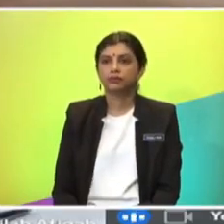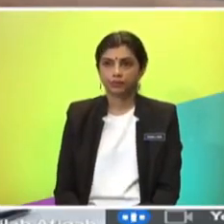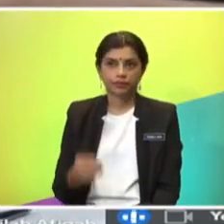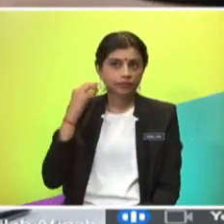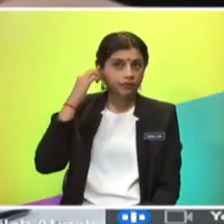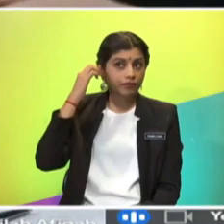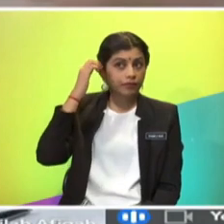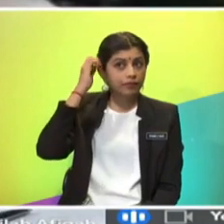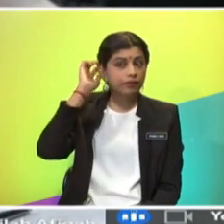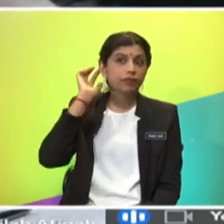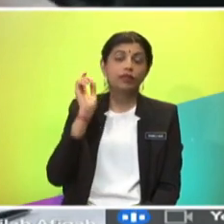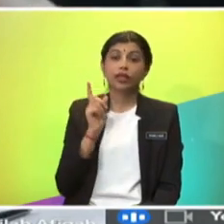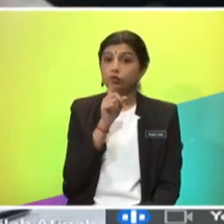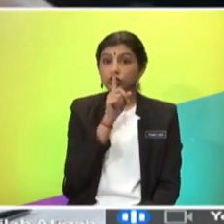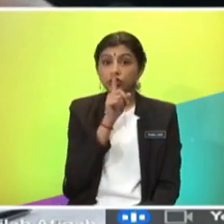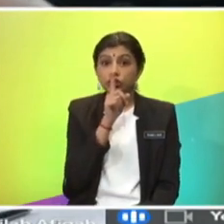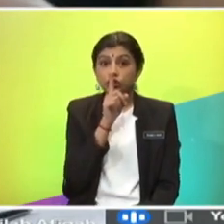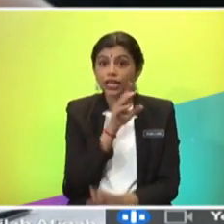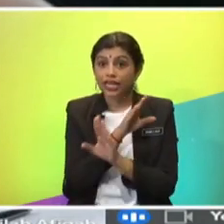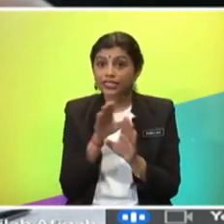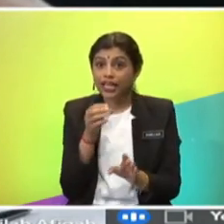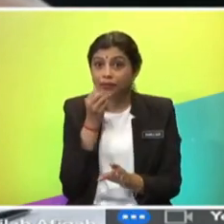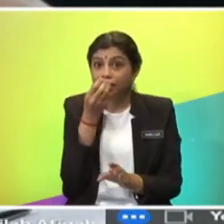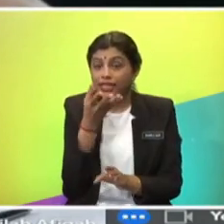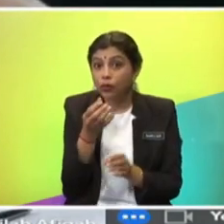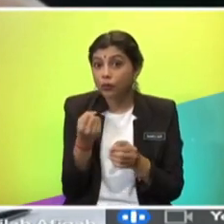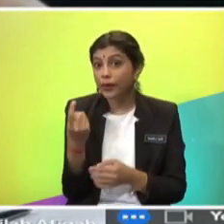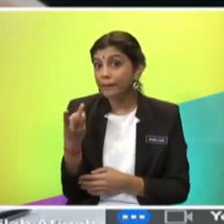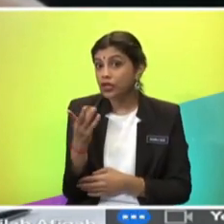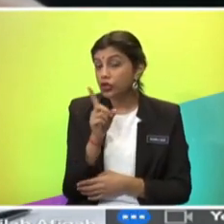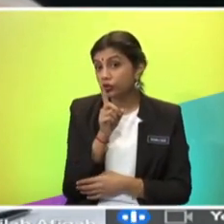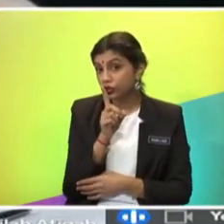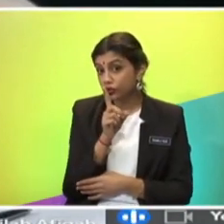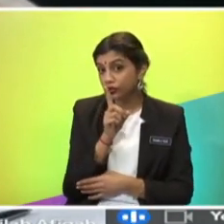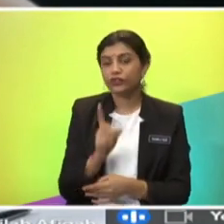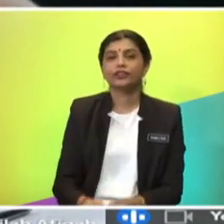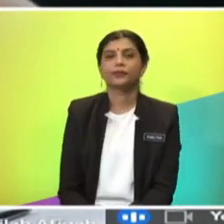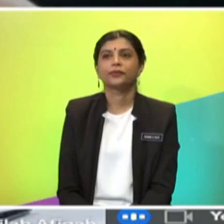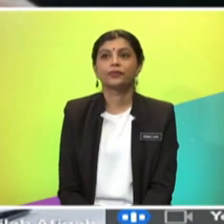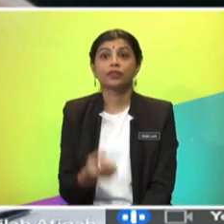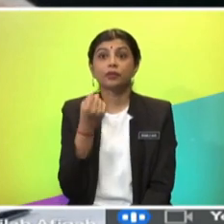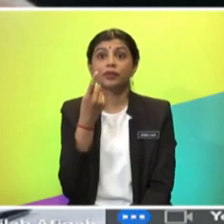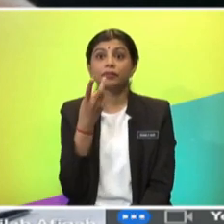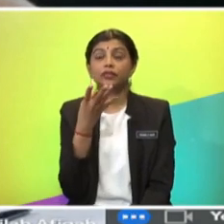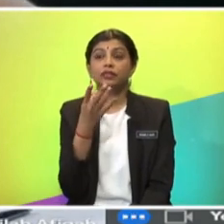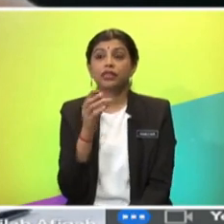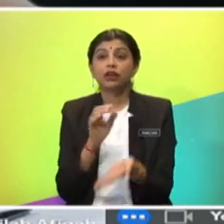berapa. Ya, tanpa kita bagi tahu nilainya berapa cikgu eh. Okey. Berapa nilai dia